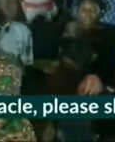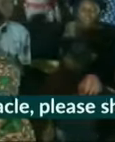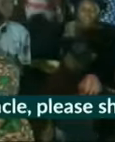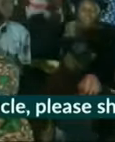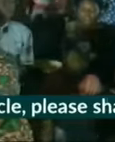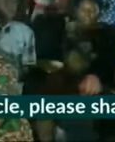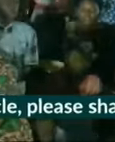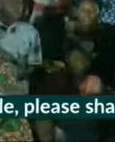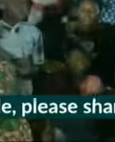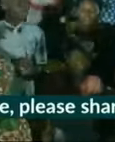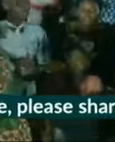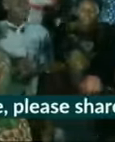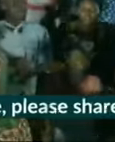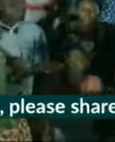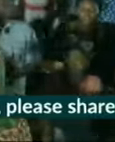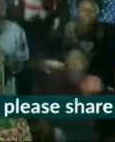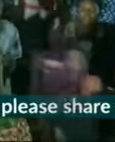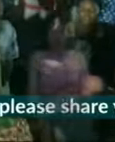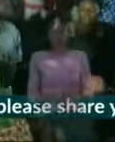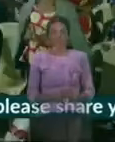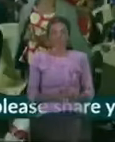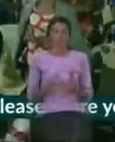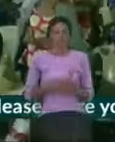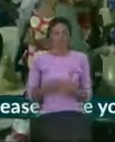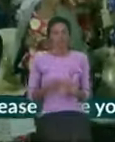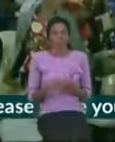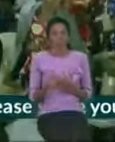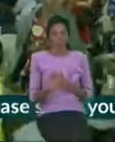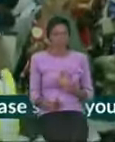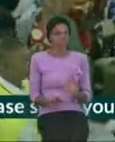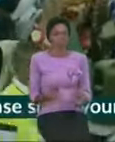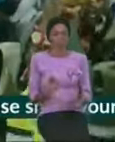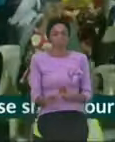lève-toi tu peux marcher